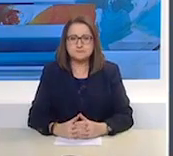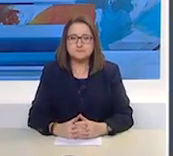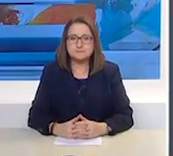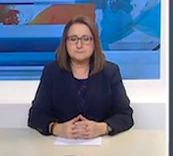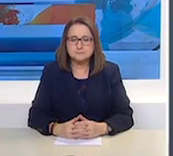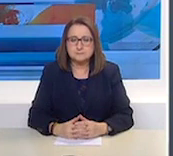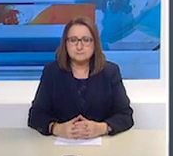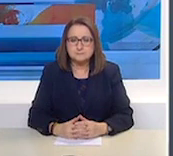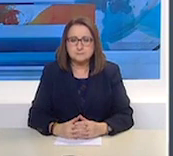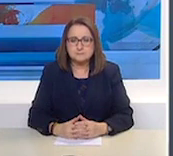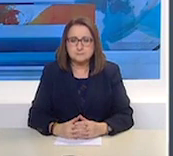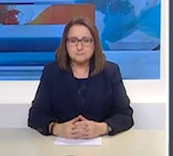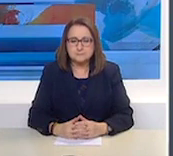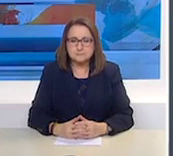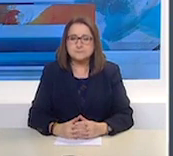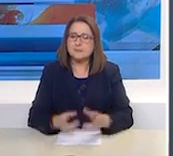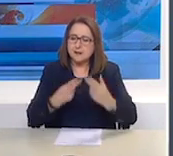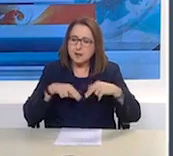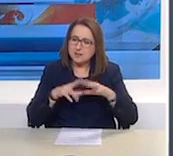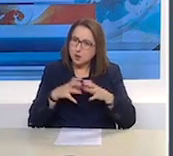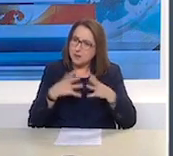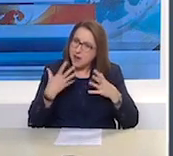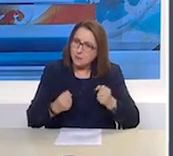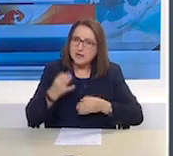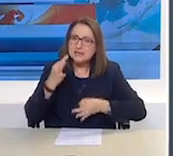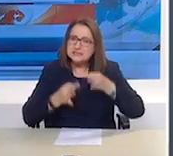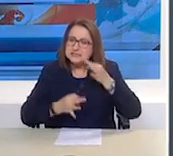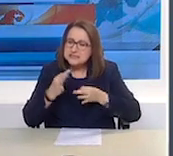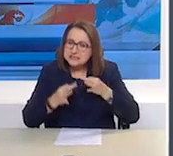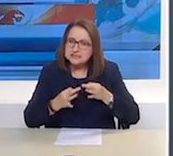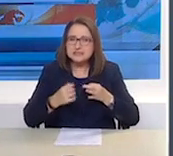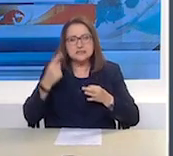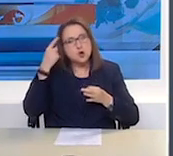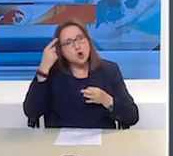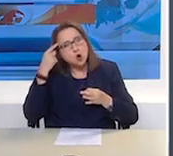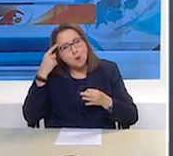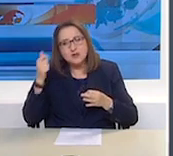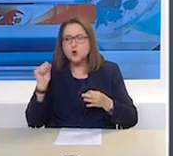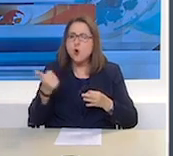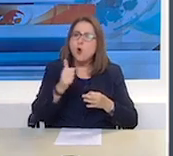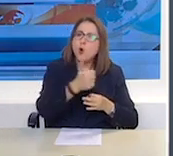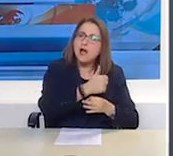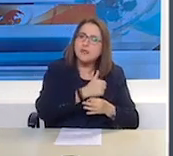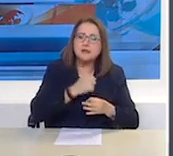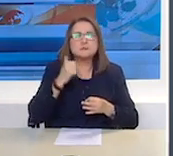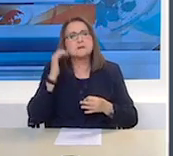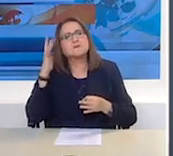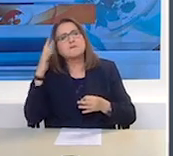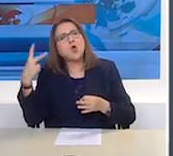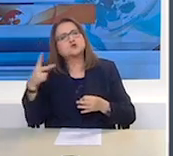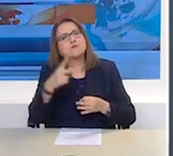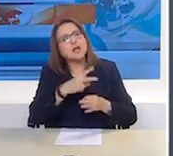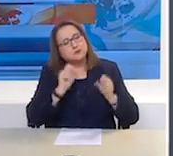στην Επιτροπή υπάρχουν συζητήσεις, υπάρχουν γνώμες, ο καθένας έχει την άποψή του και δεν νομίζω